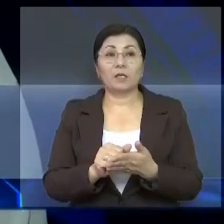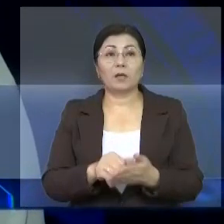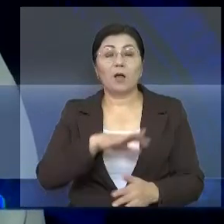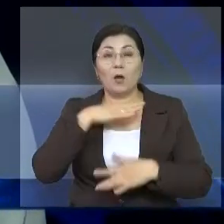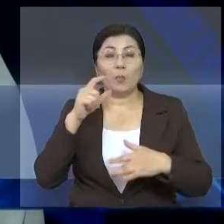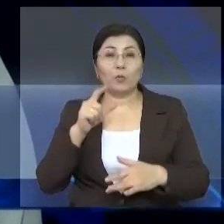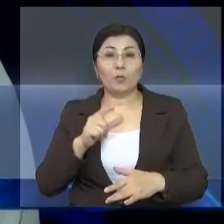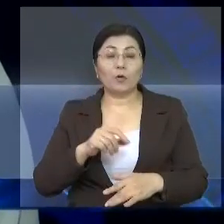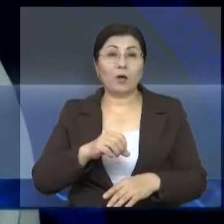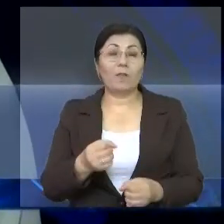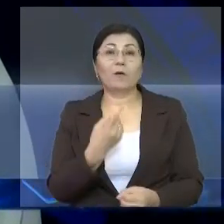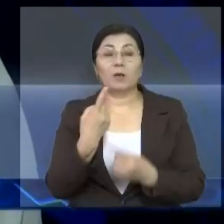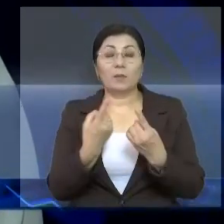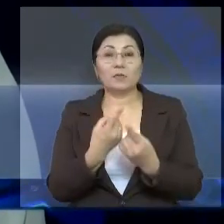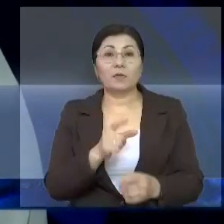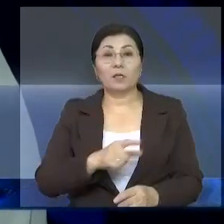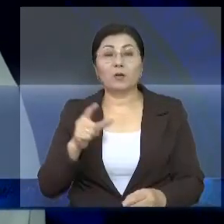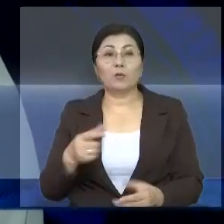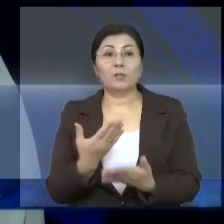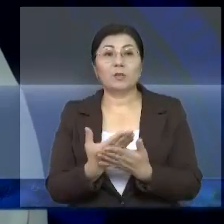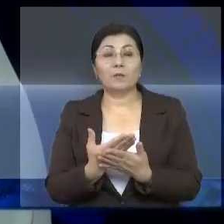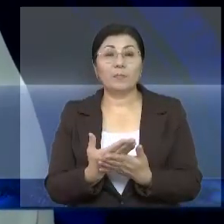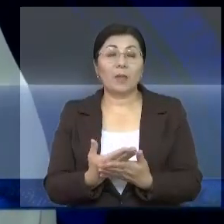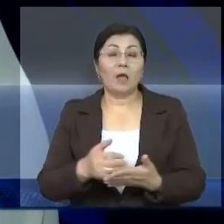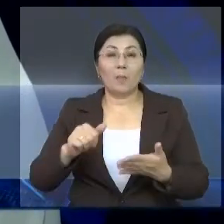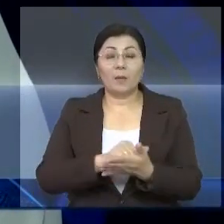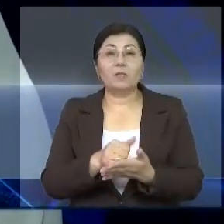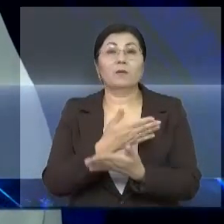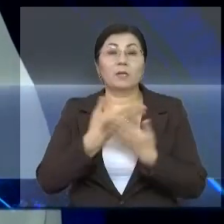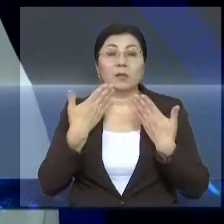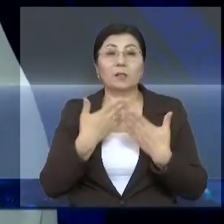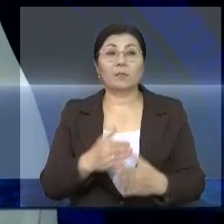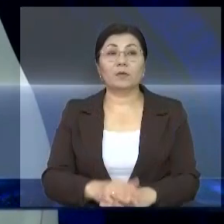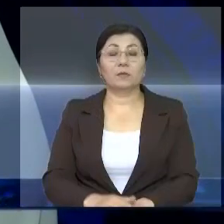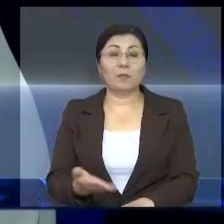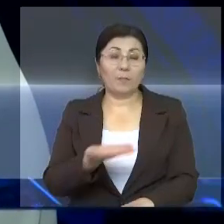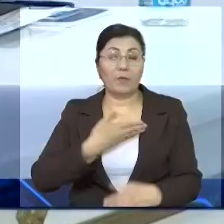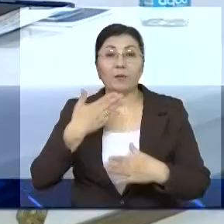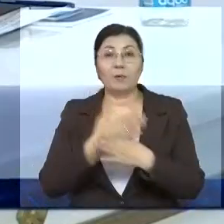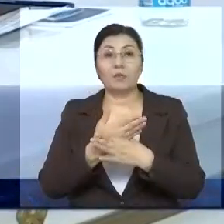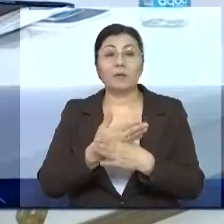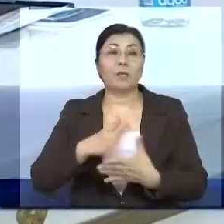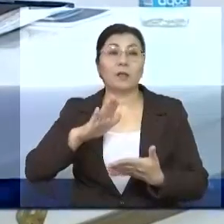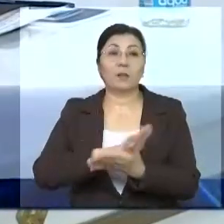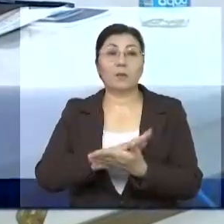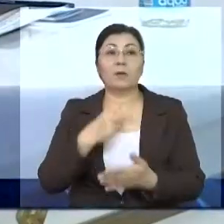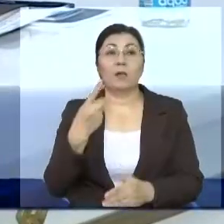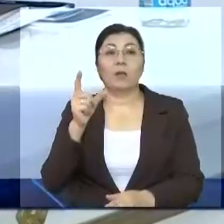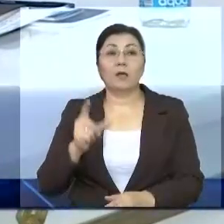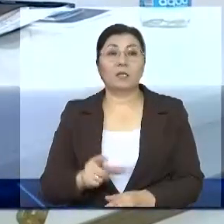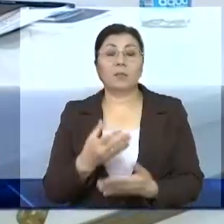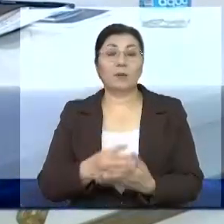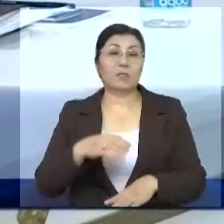много выявляются и с красными паспортами, то есть советского образца, и мы оказываем им помощь в документировании совершенно бесплатно. Два человека по факту